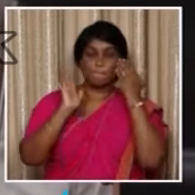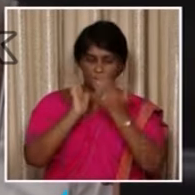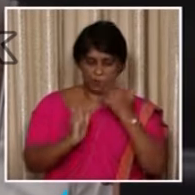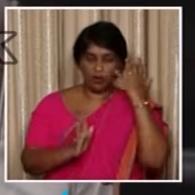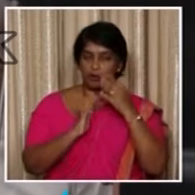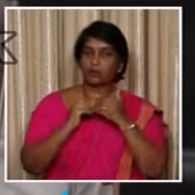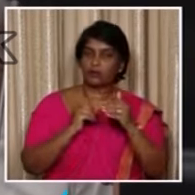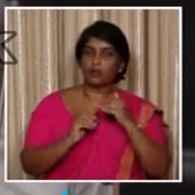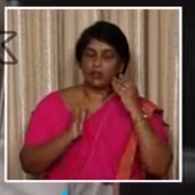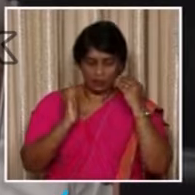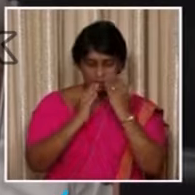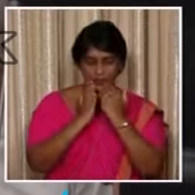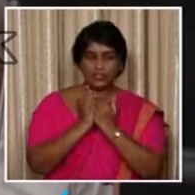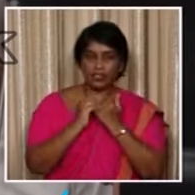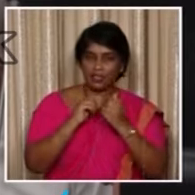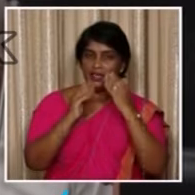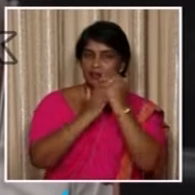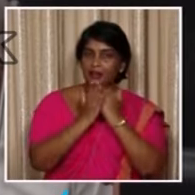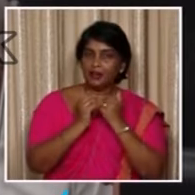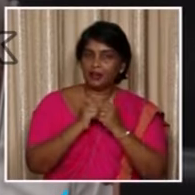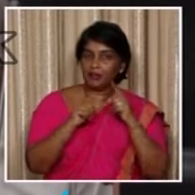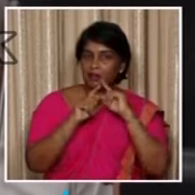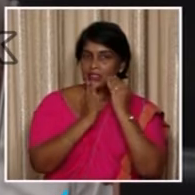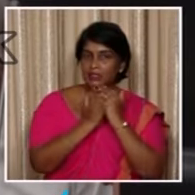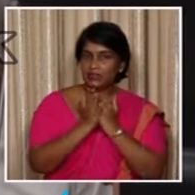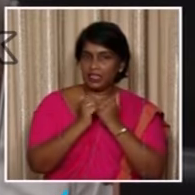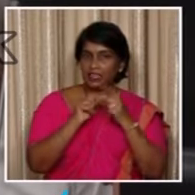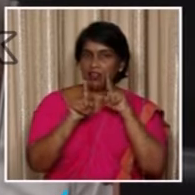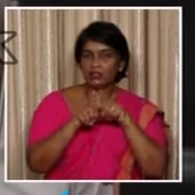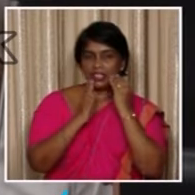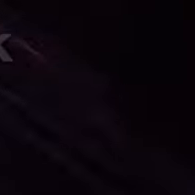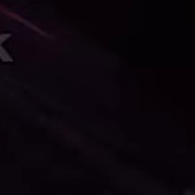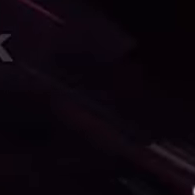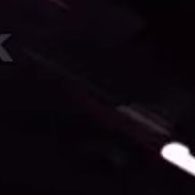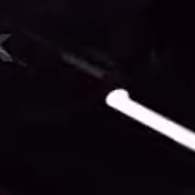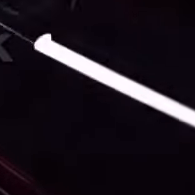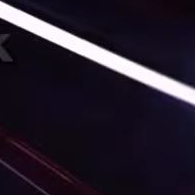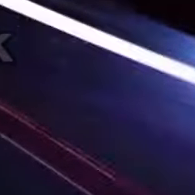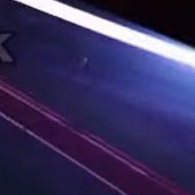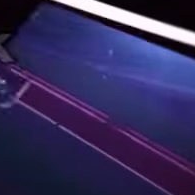ලෝකයේත් ලංකාවේත් බහුතර සහයෝගය ලබාගෙන රට ජයග්‍රහණී මාවතකට ගෙනාවා.